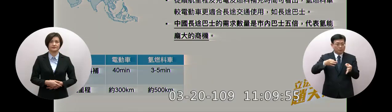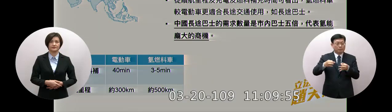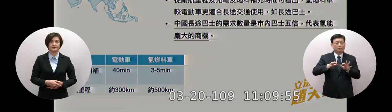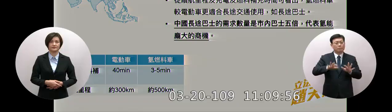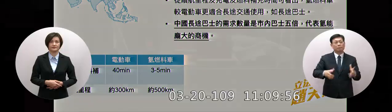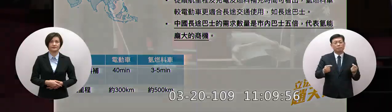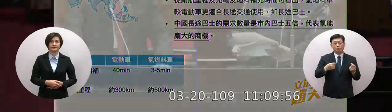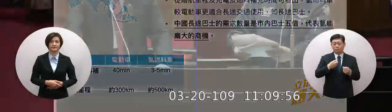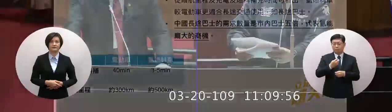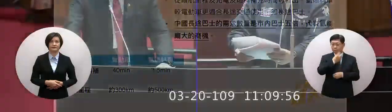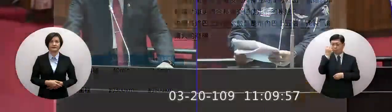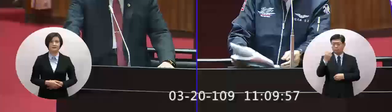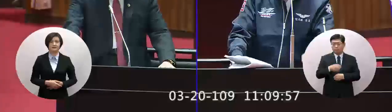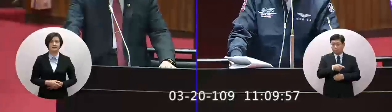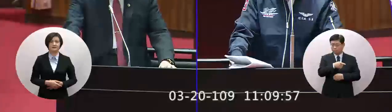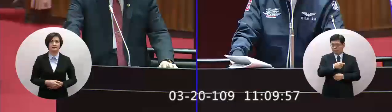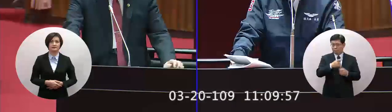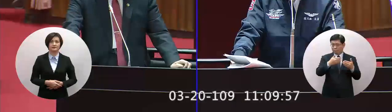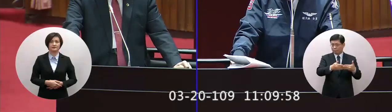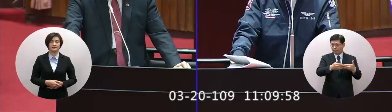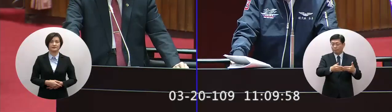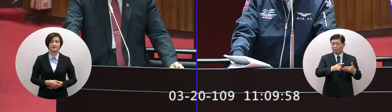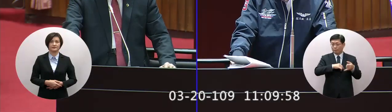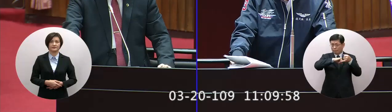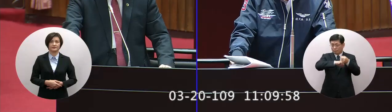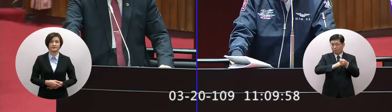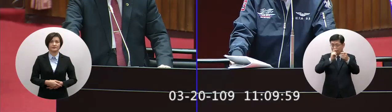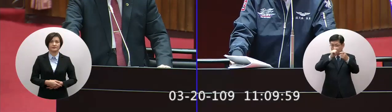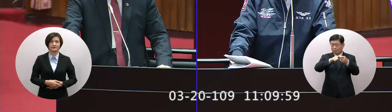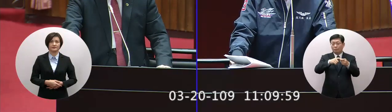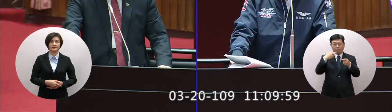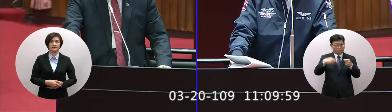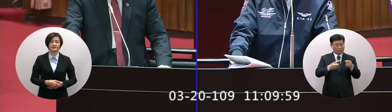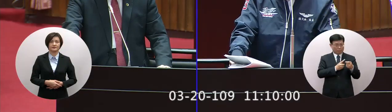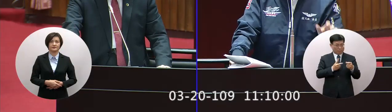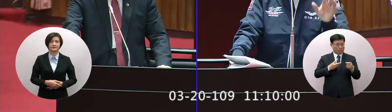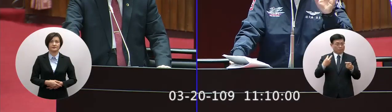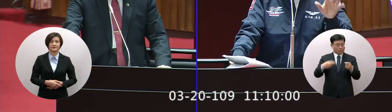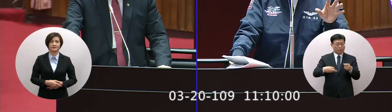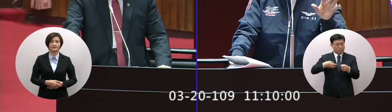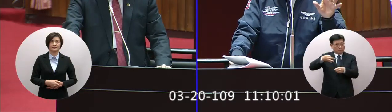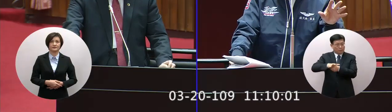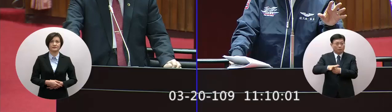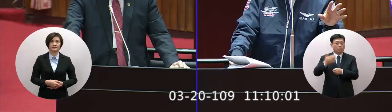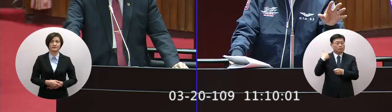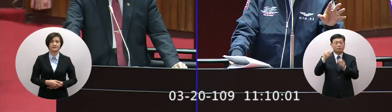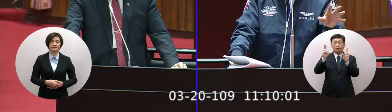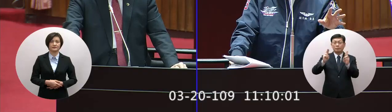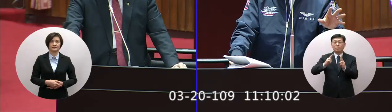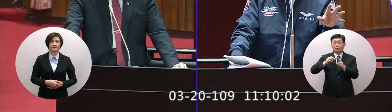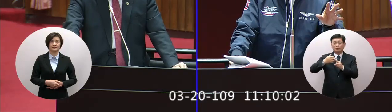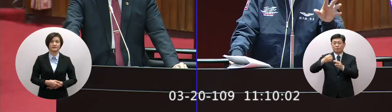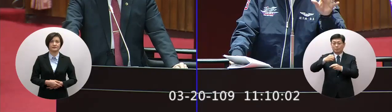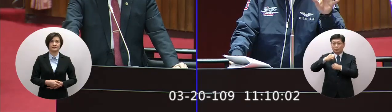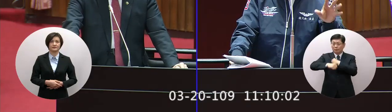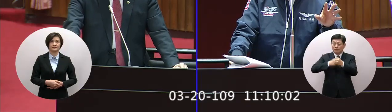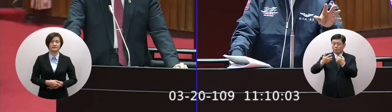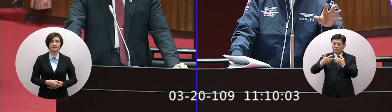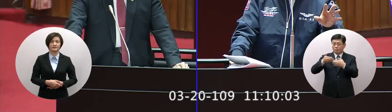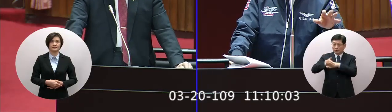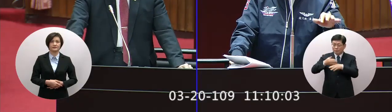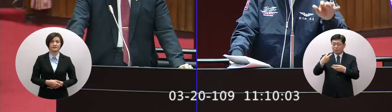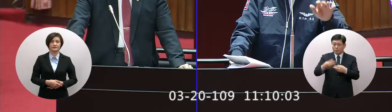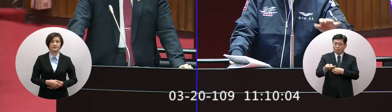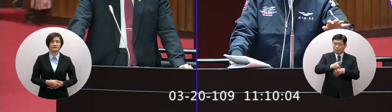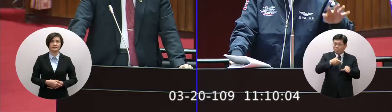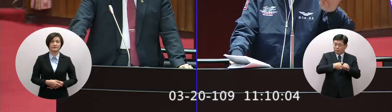部分我们也可以看到说，他在这个预定他的目标的同时，他的补贴也从过去从电动车到这个油电混合